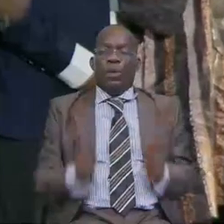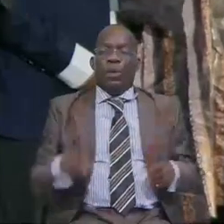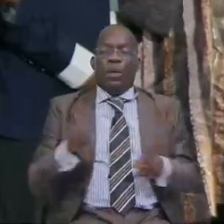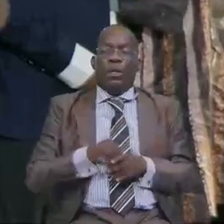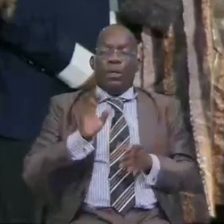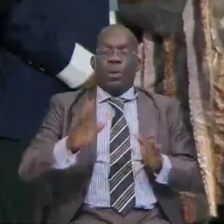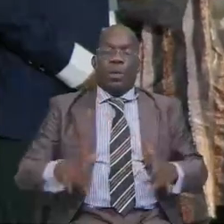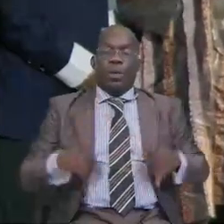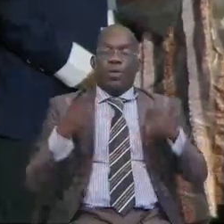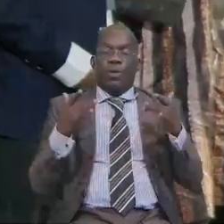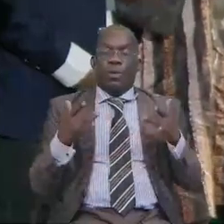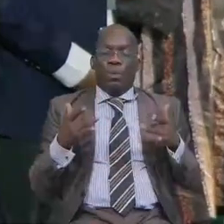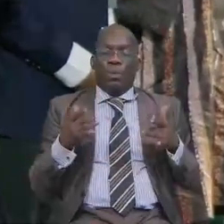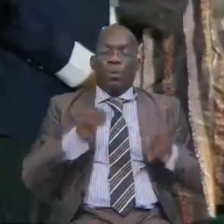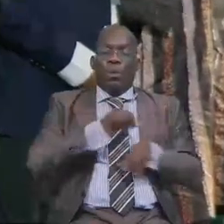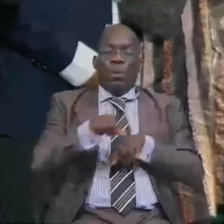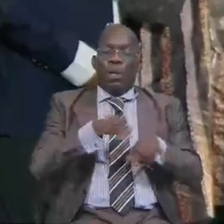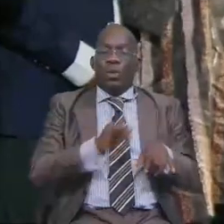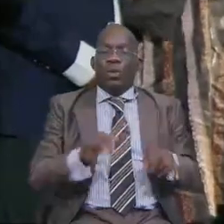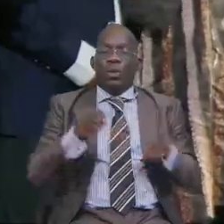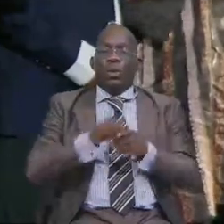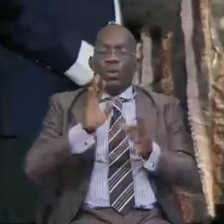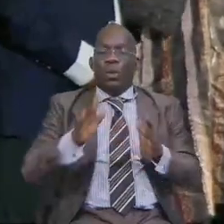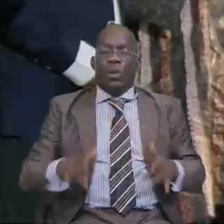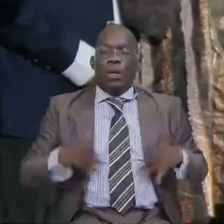vie, l'onction dans ta vie.